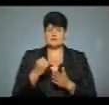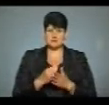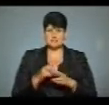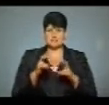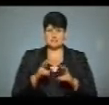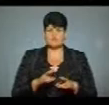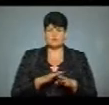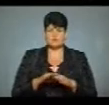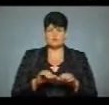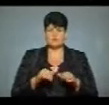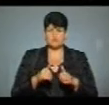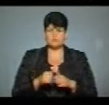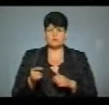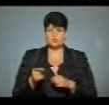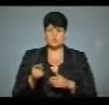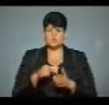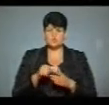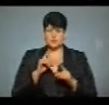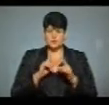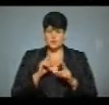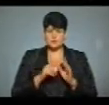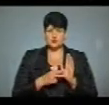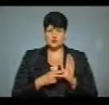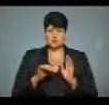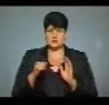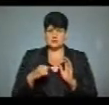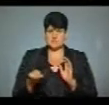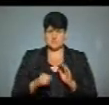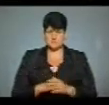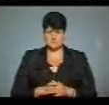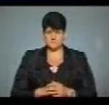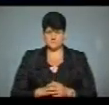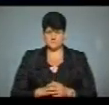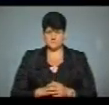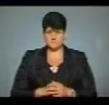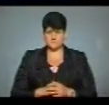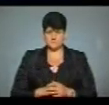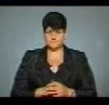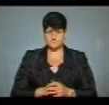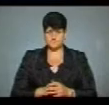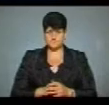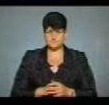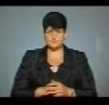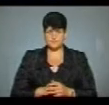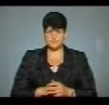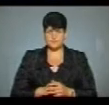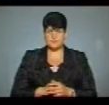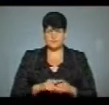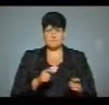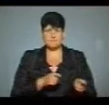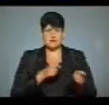засіданні виконавчого комітету Тернопільської міськради 7 серпня. Перенос контактної